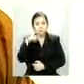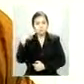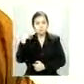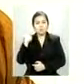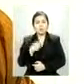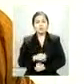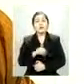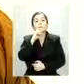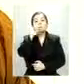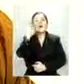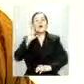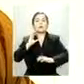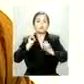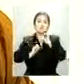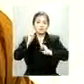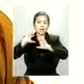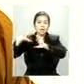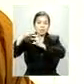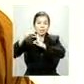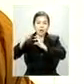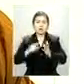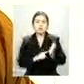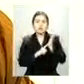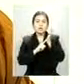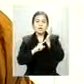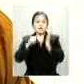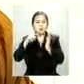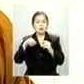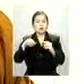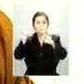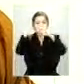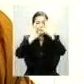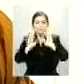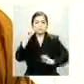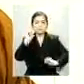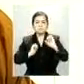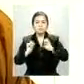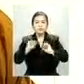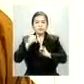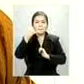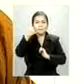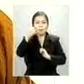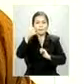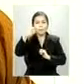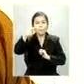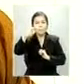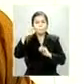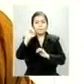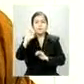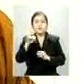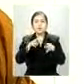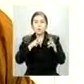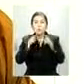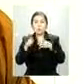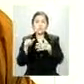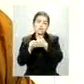มุมนะเพียงแต่ว่าเราเสนอแต่ด้านลบอย่างเดียวก็เหมือนกับว่าฉายหนังแล้วมันไม่จบนะมีปัญหาต้องให้ทางแก้เข้าไปด้ว